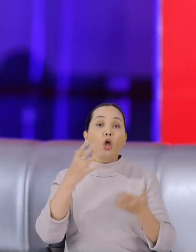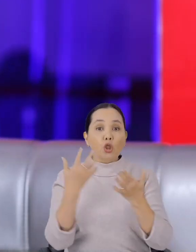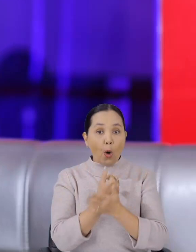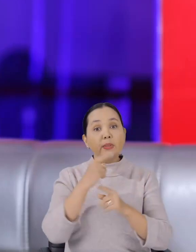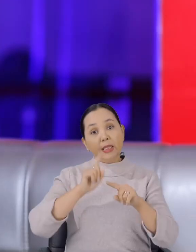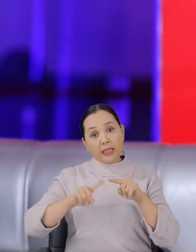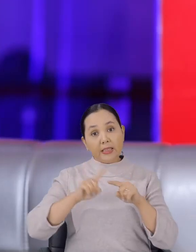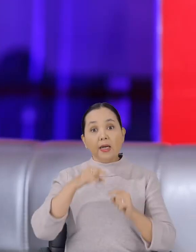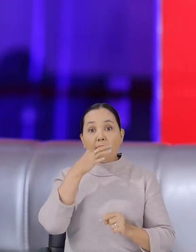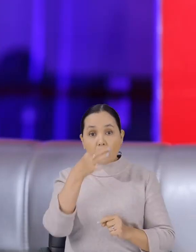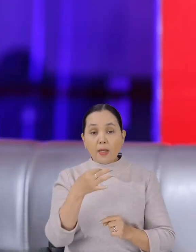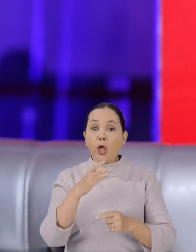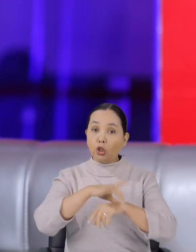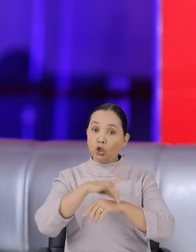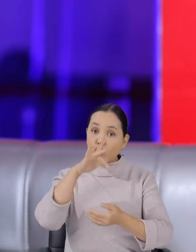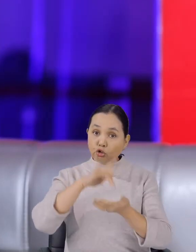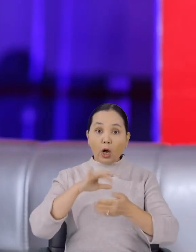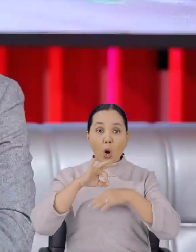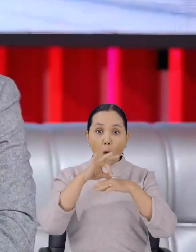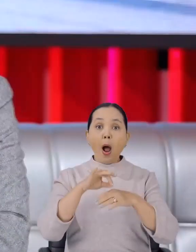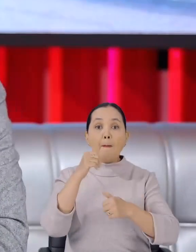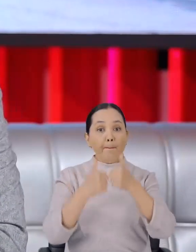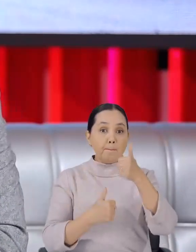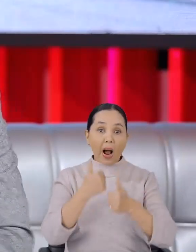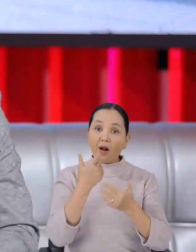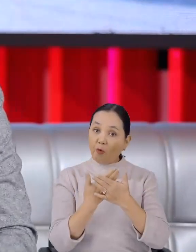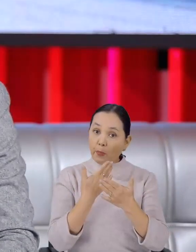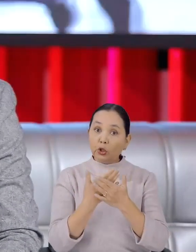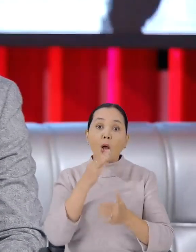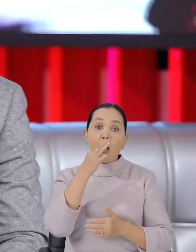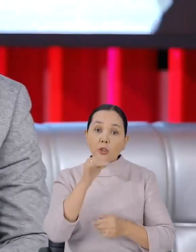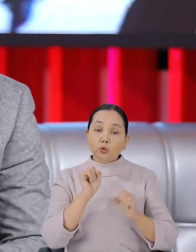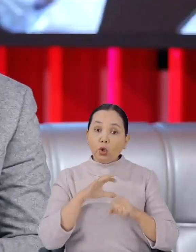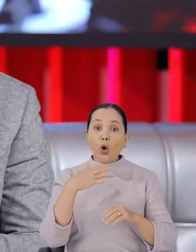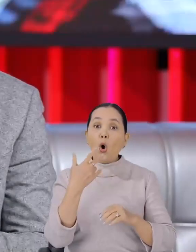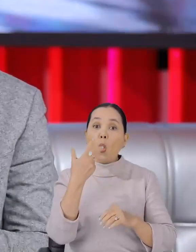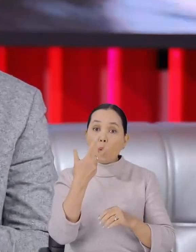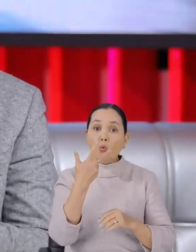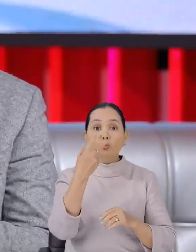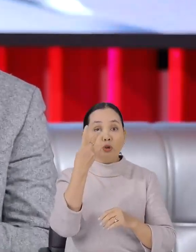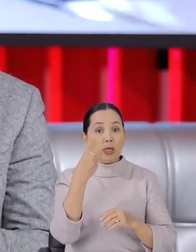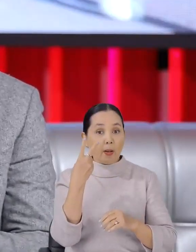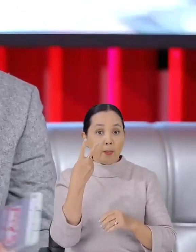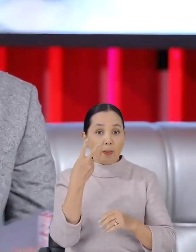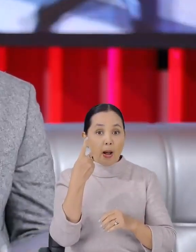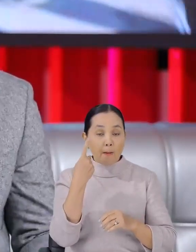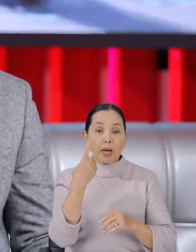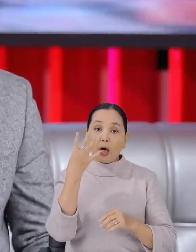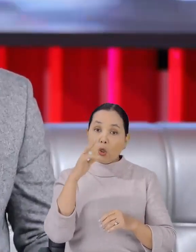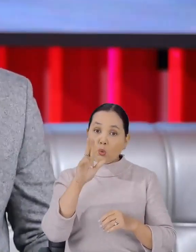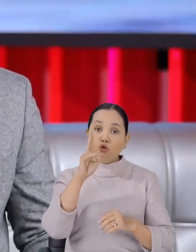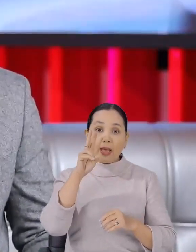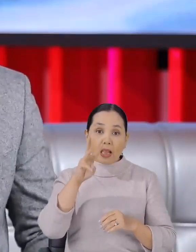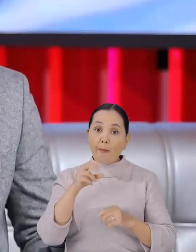tezroq deyilayotgani yo'q. Toshkent shahrida o'tkazilgan marafon misolida aytishimiz mumkin. 3, 21, 43 kilometr